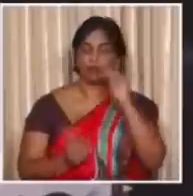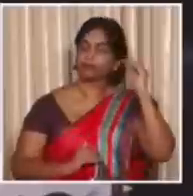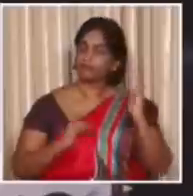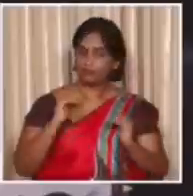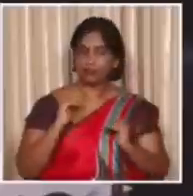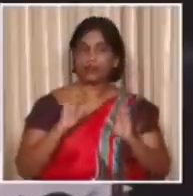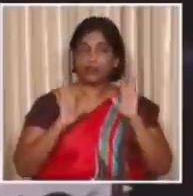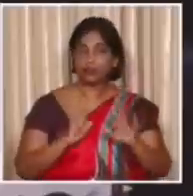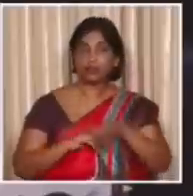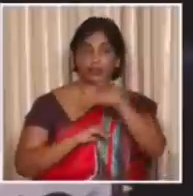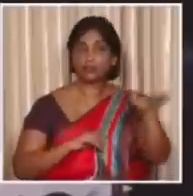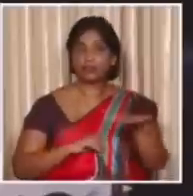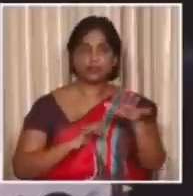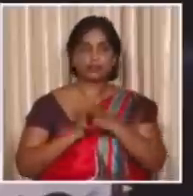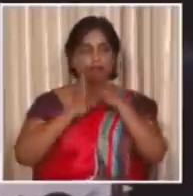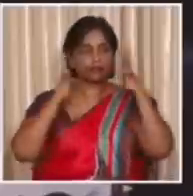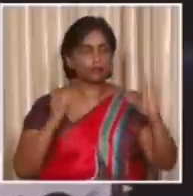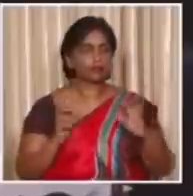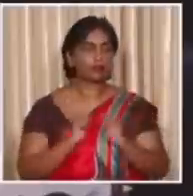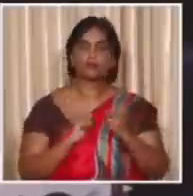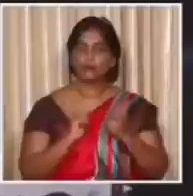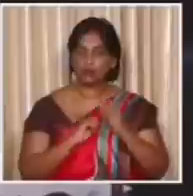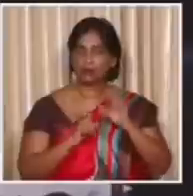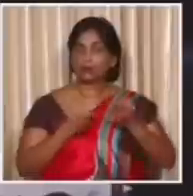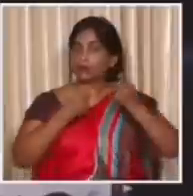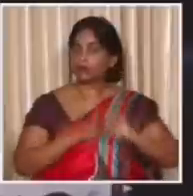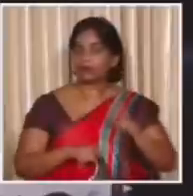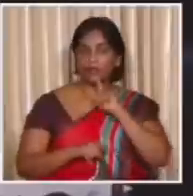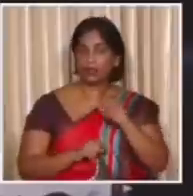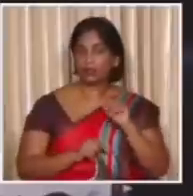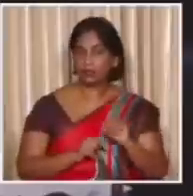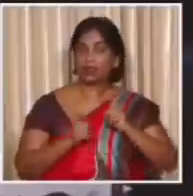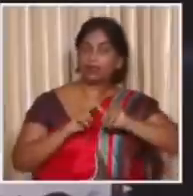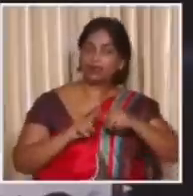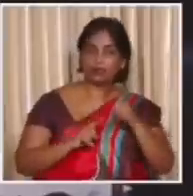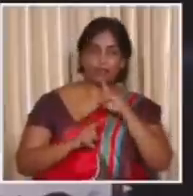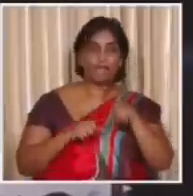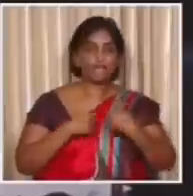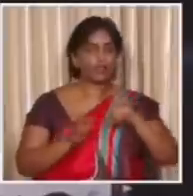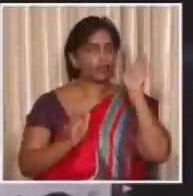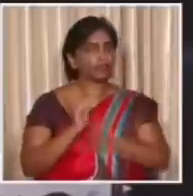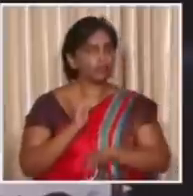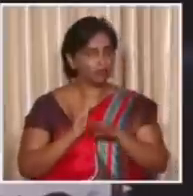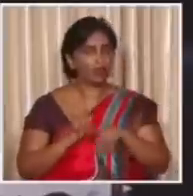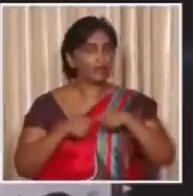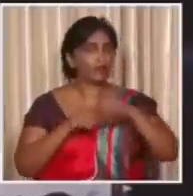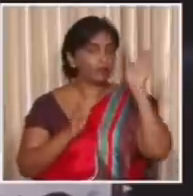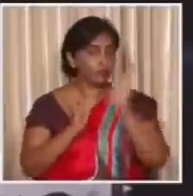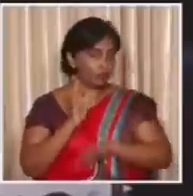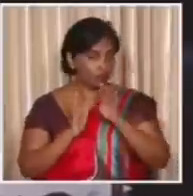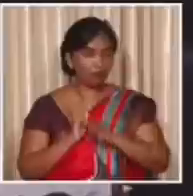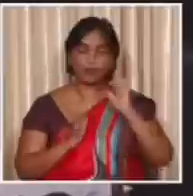වෙයි හැබැයි සමාජ දෙහි විශාල ගැටලු ගණනාවක් මතුවෙනවා අනිත් පැත්තේ මොකද්ද කියන්නේ අනිත් පැත්තෙන් කියන්නේ වියදම් කපාහරින්න වියදම් කපාහැරීම